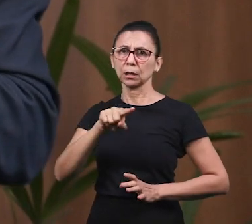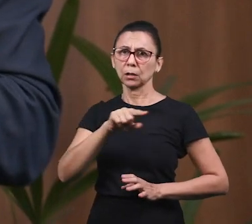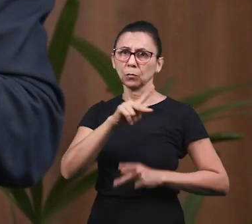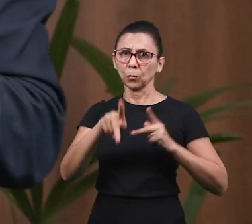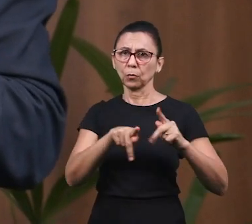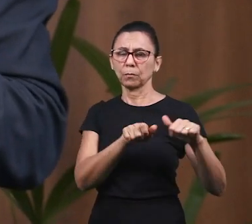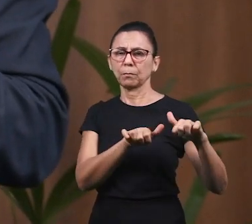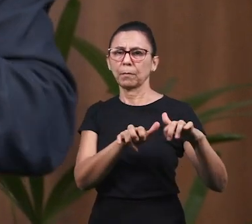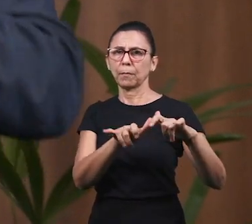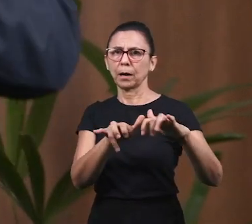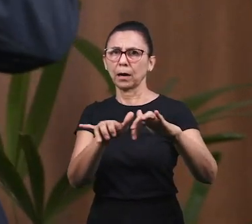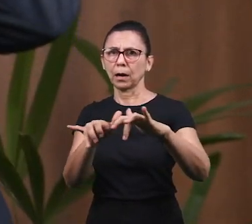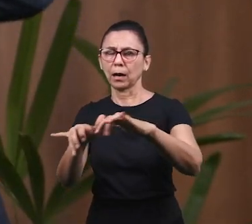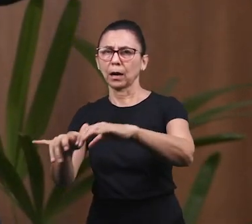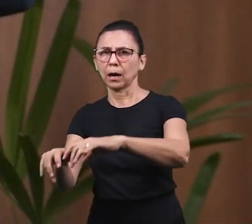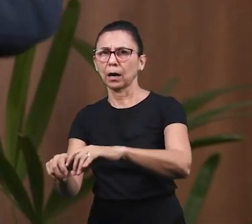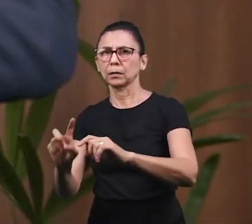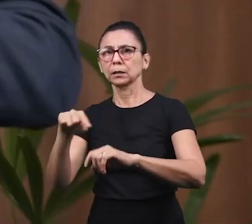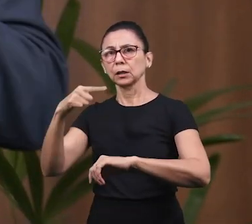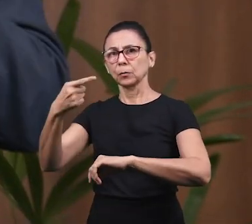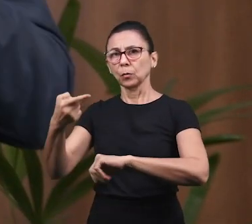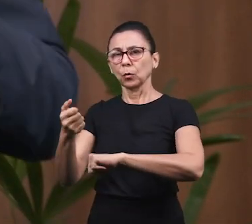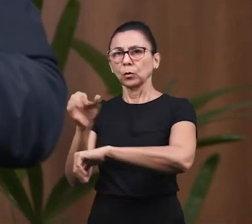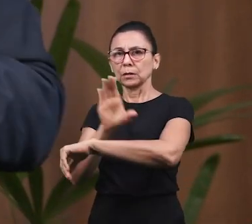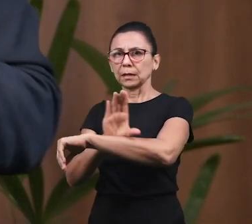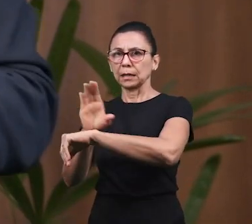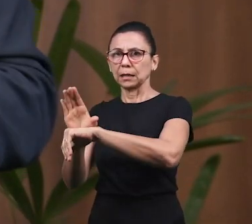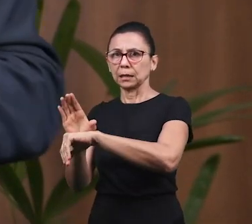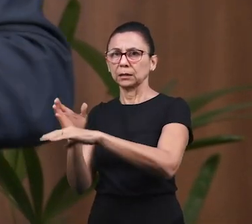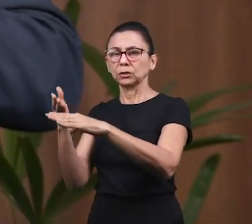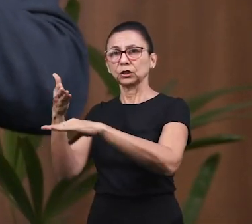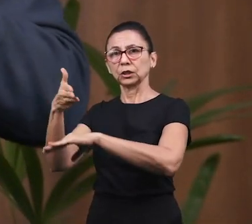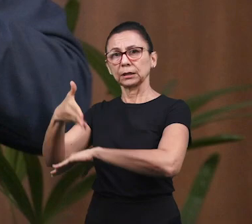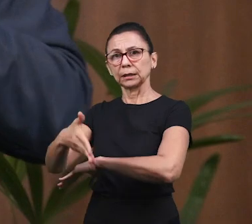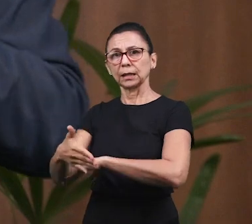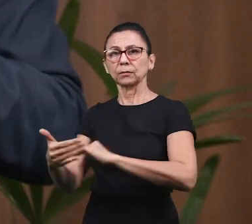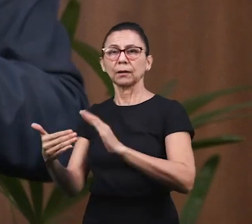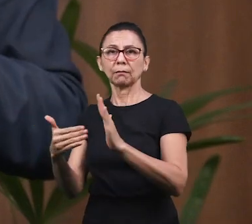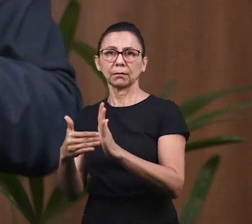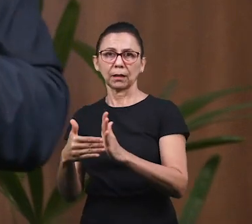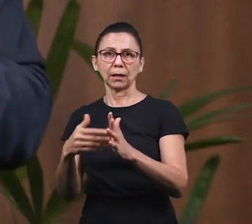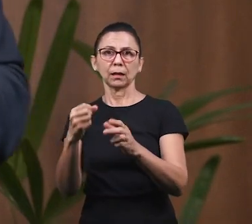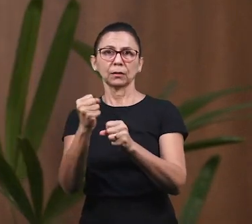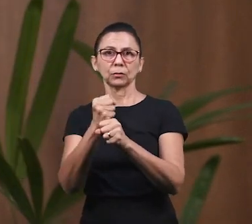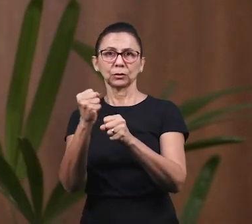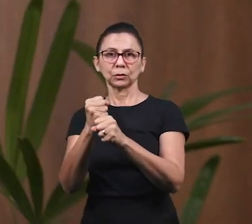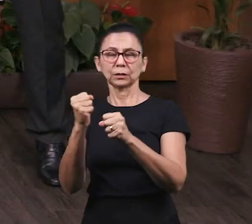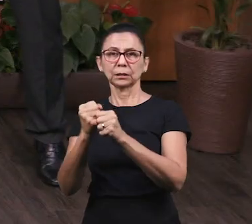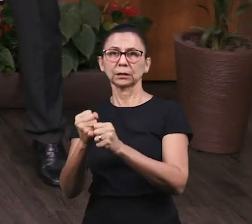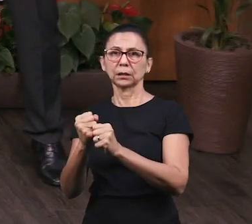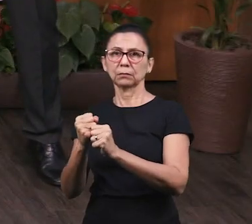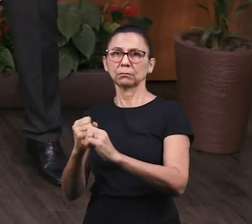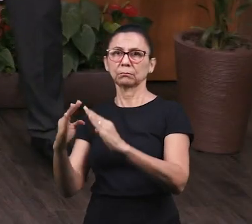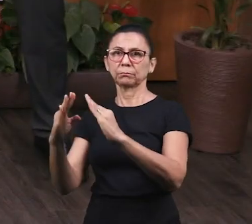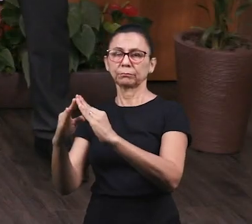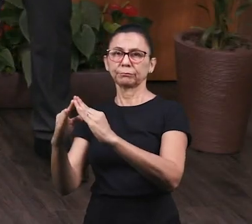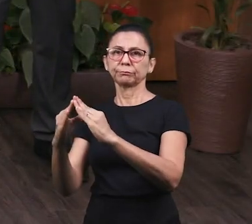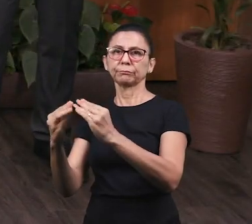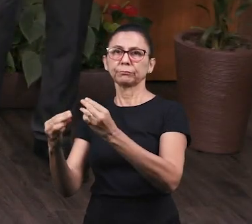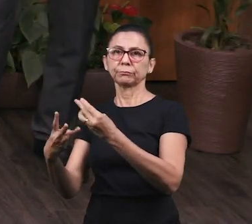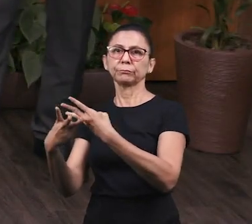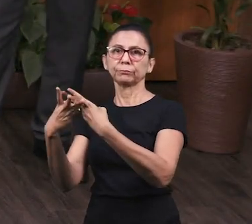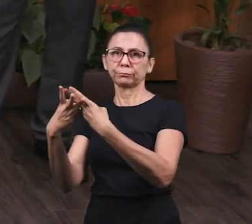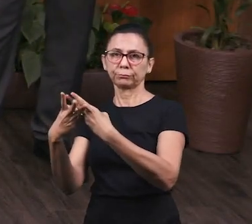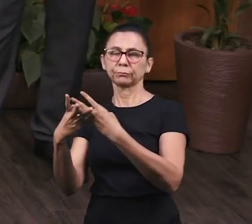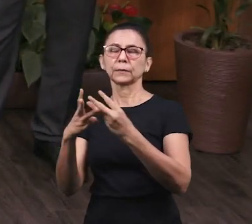terre promise et ainsi pendant les années jusqu'à la construction du temple. Pendant tout le tabernacle,